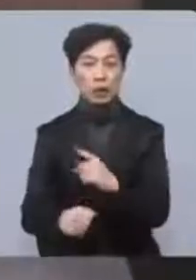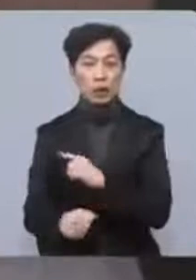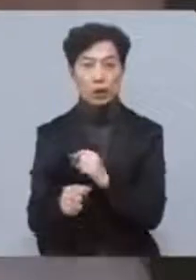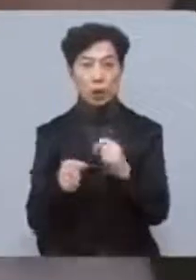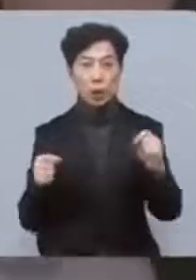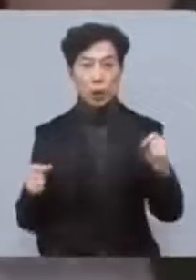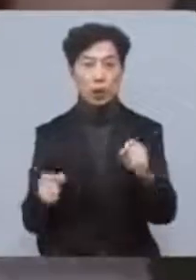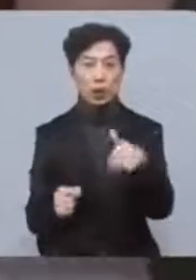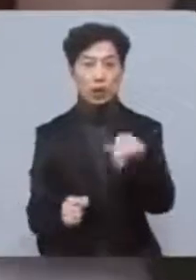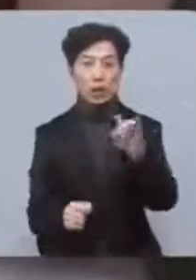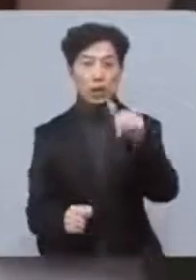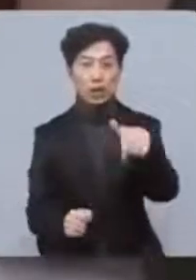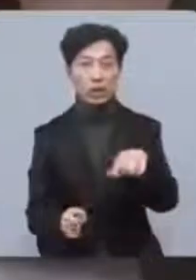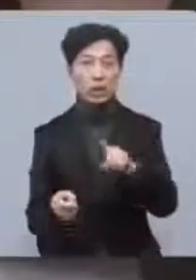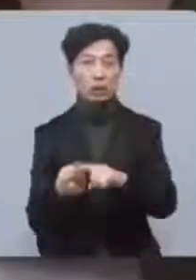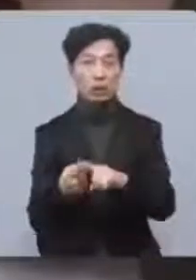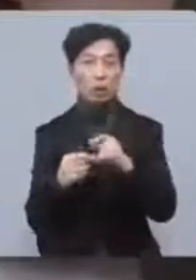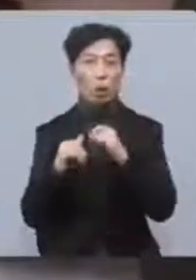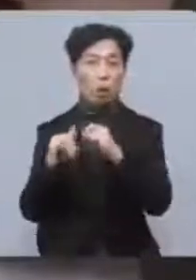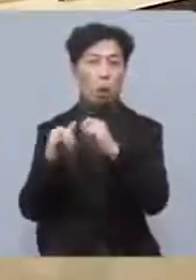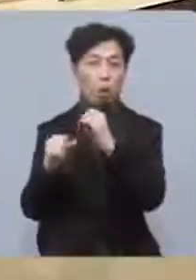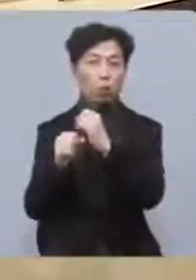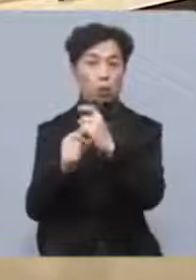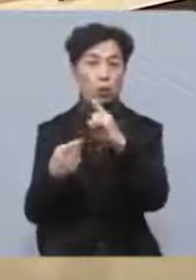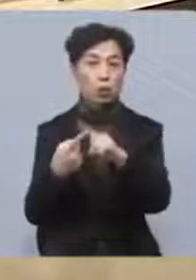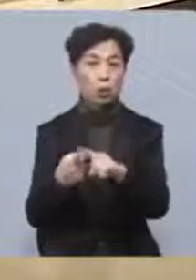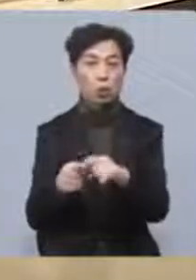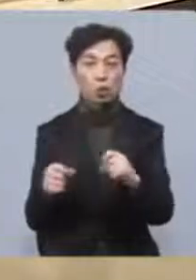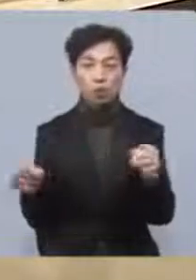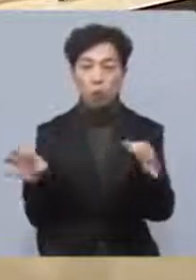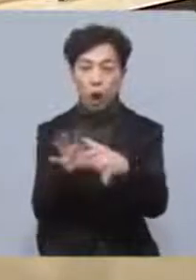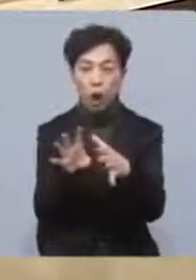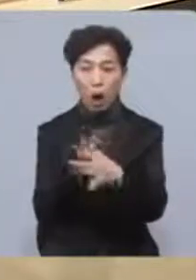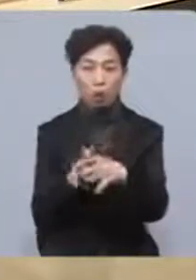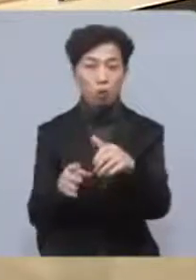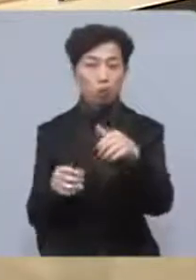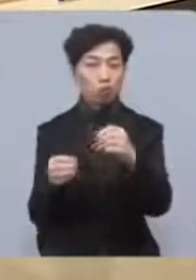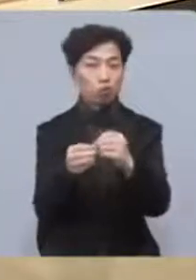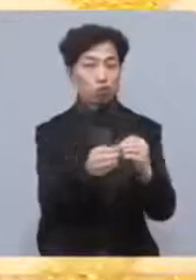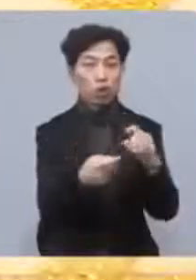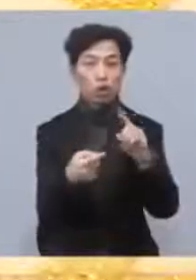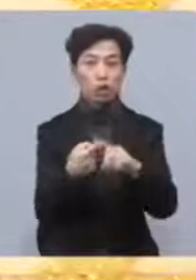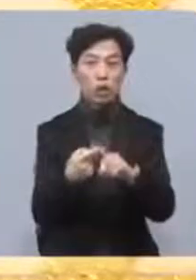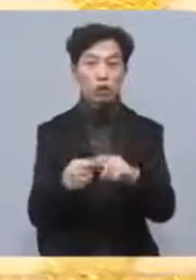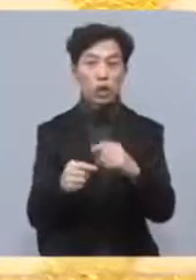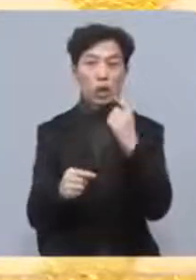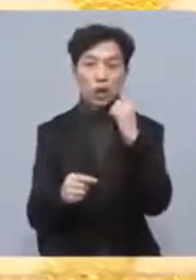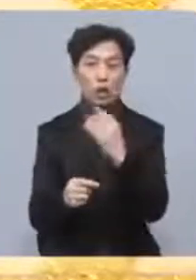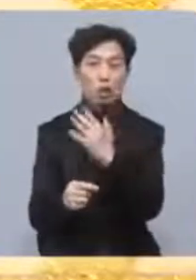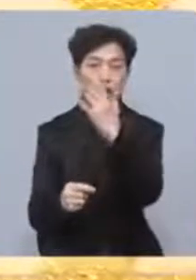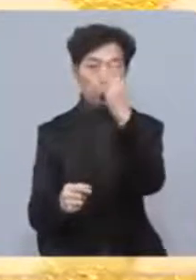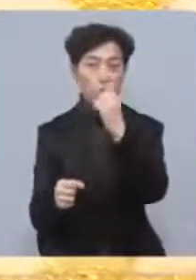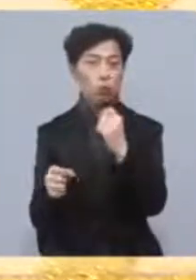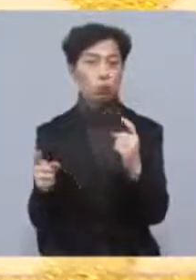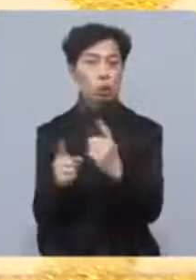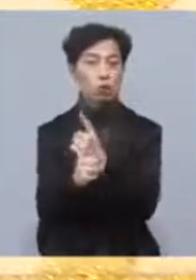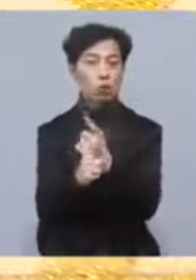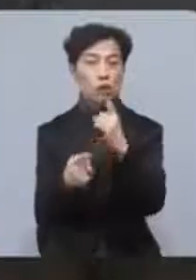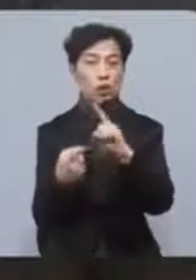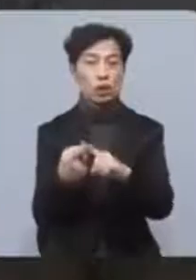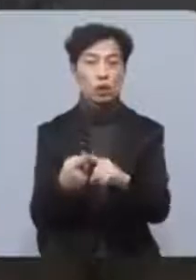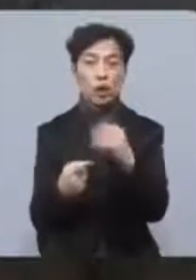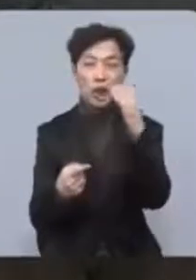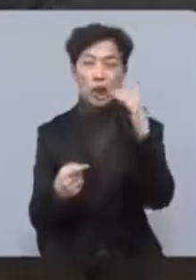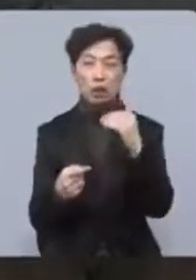본인 직제 위대성을 기억하고 없어져가는 문자를 예술로 승화시킨 이번 사회의 대전은 청주시 한국공예